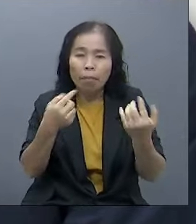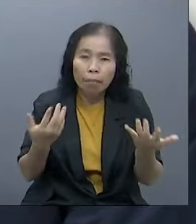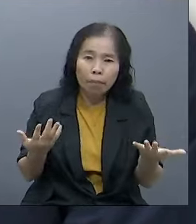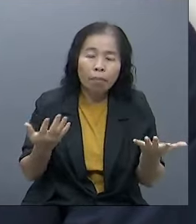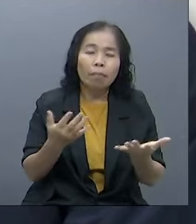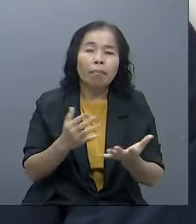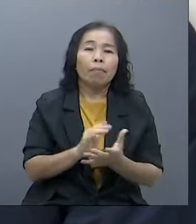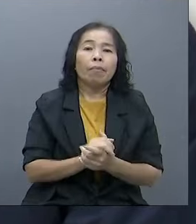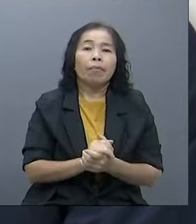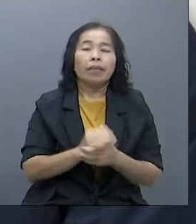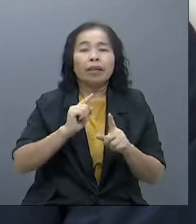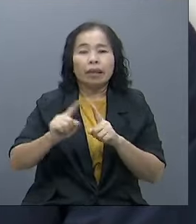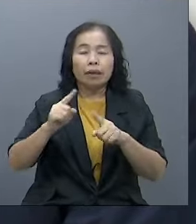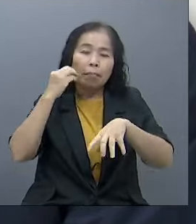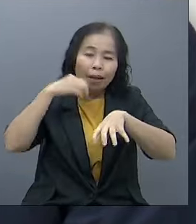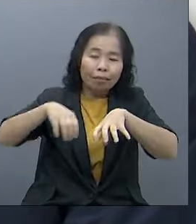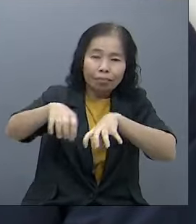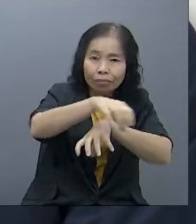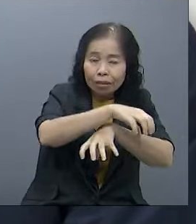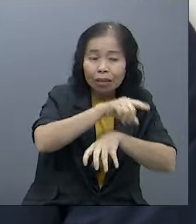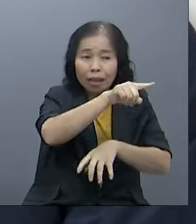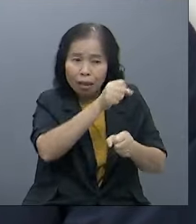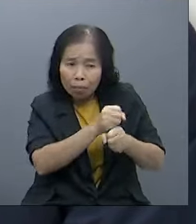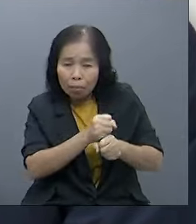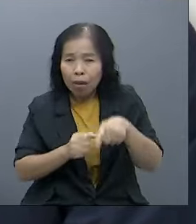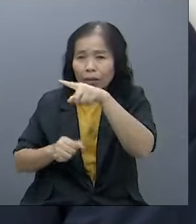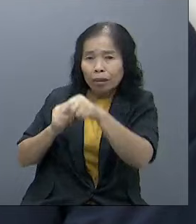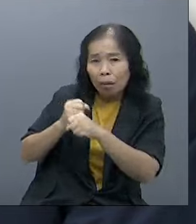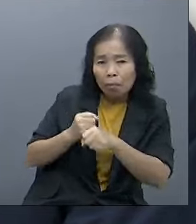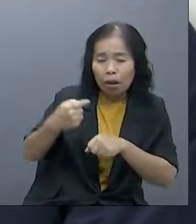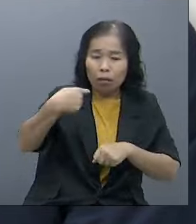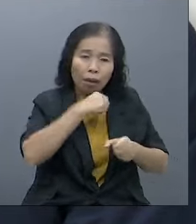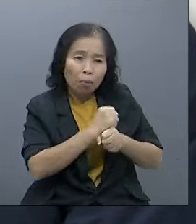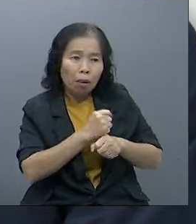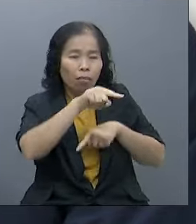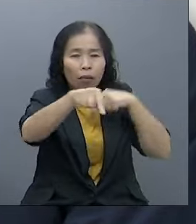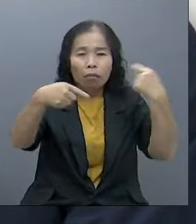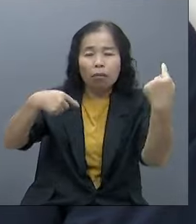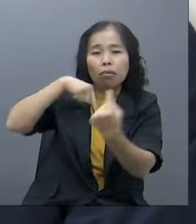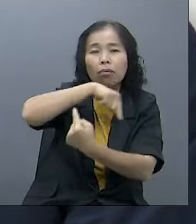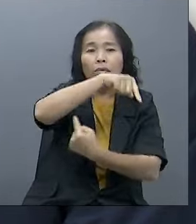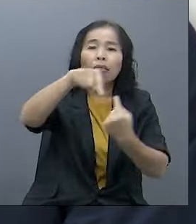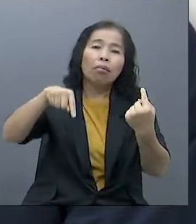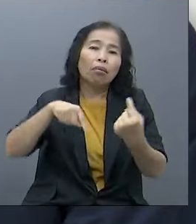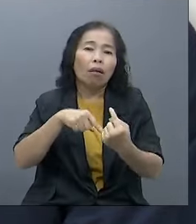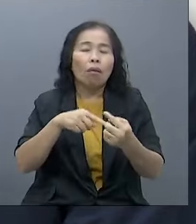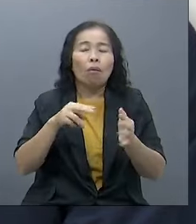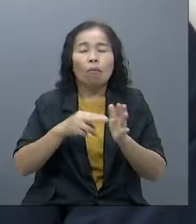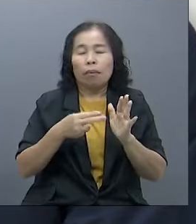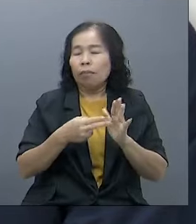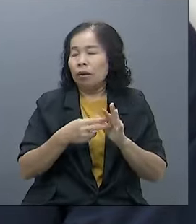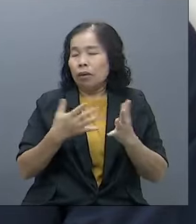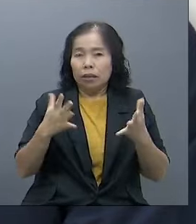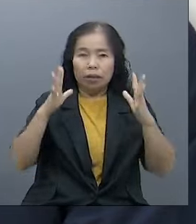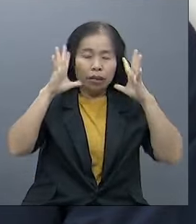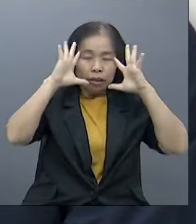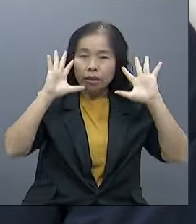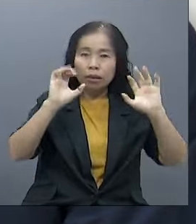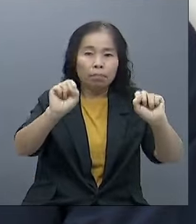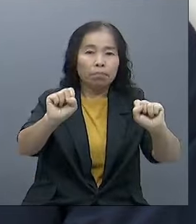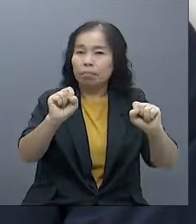คนนั้นทำหรือเปล่าคนนี้ทำหรือเปล่าคนในครอบครัวทำหรือเปล่านะครับโดยที่พอมันถูกพูด